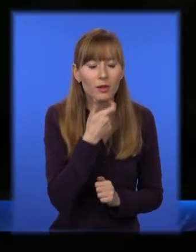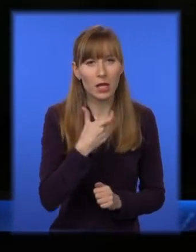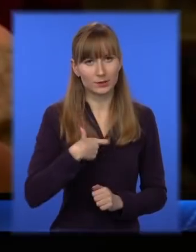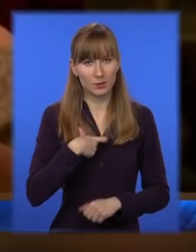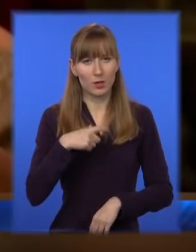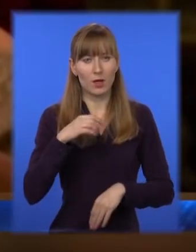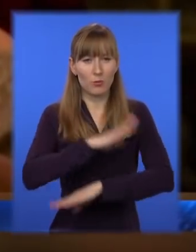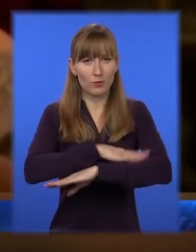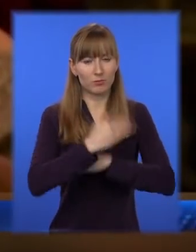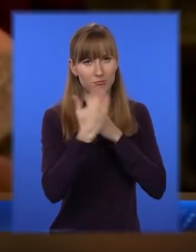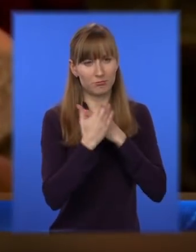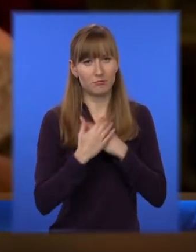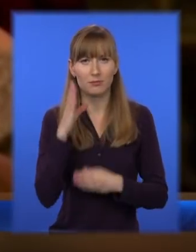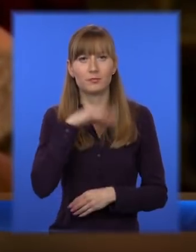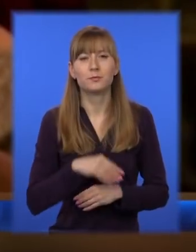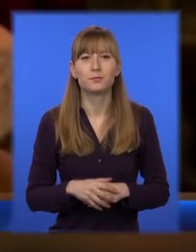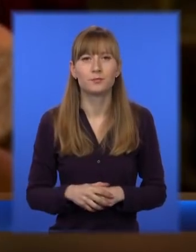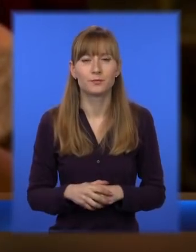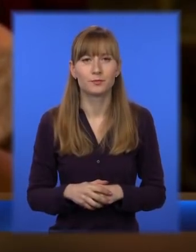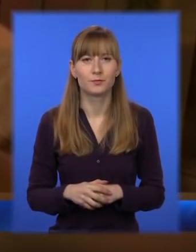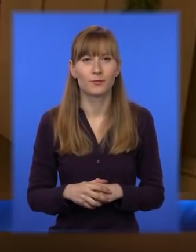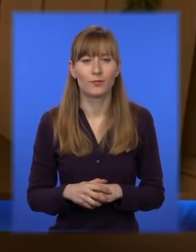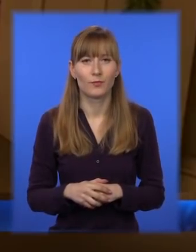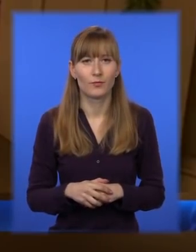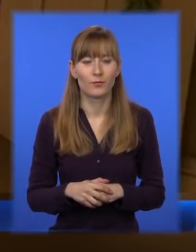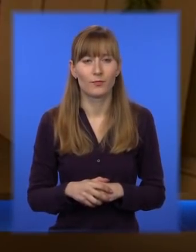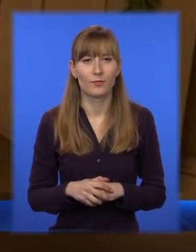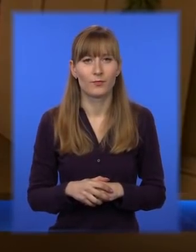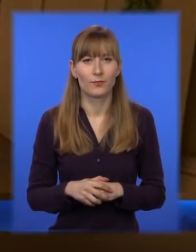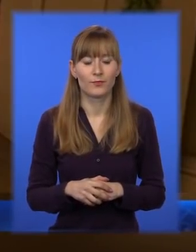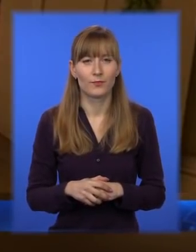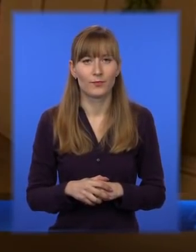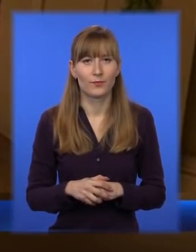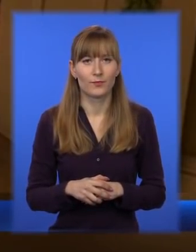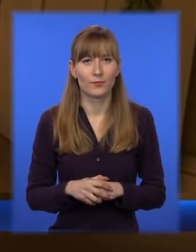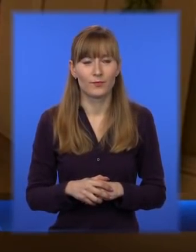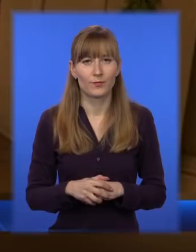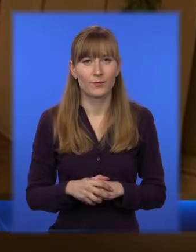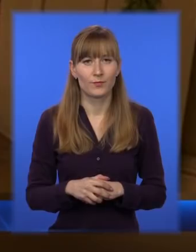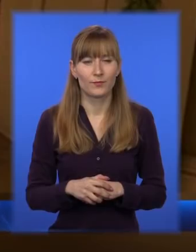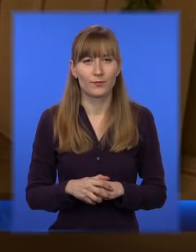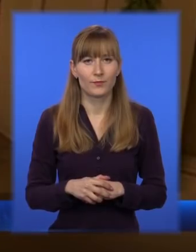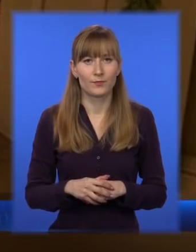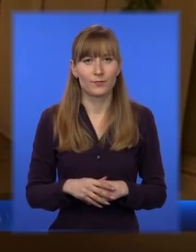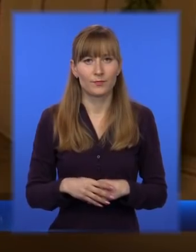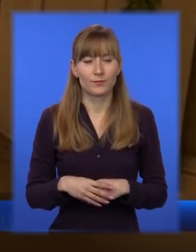поведінкою. Дядько Скрудж? Не вірю очам.